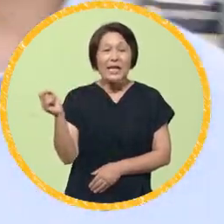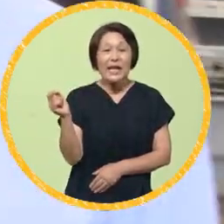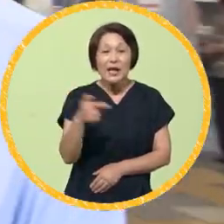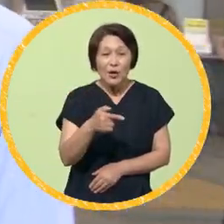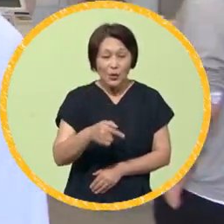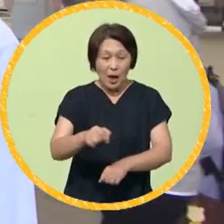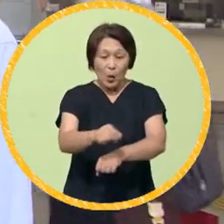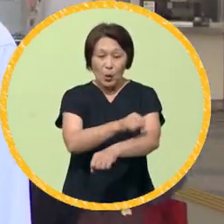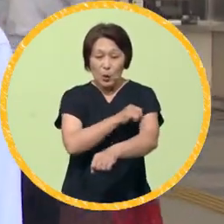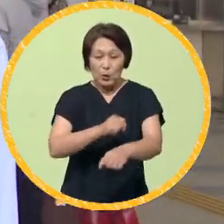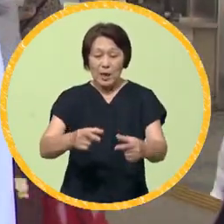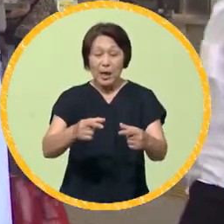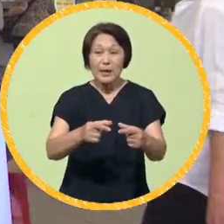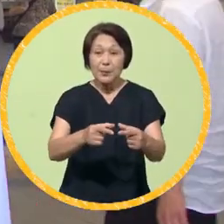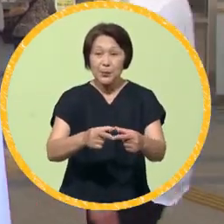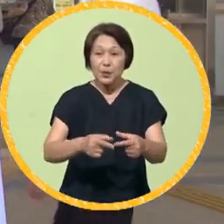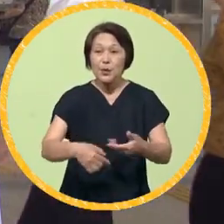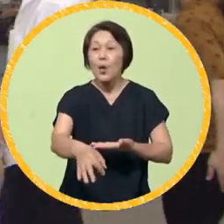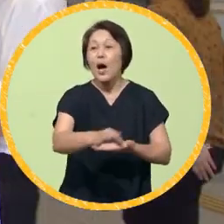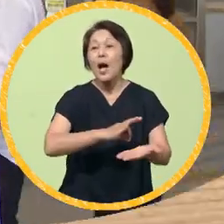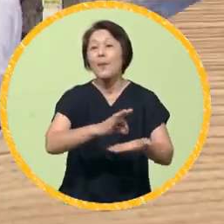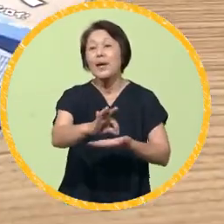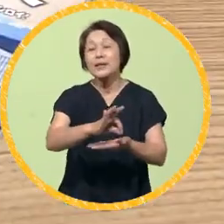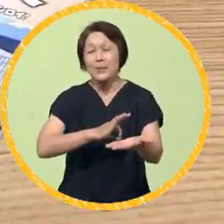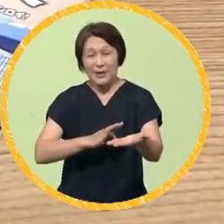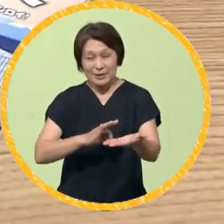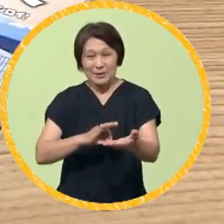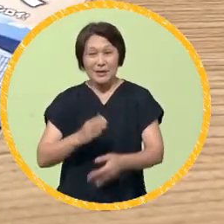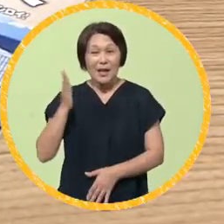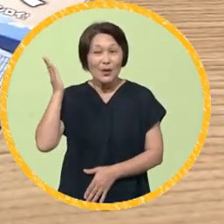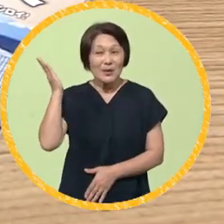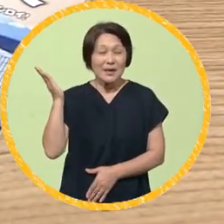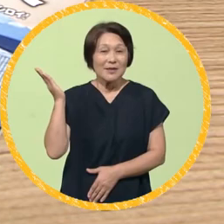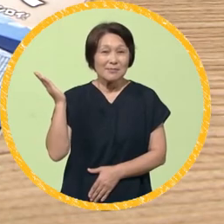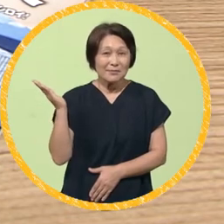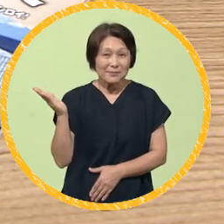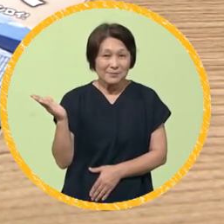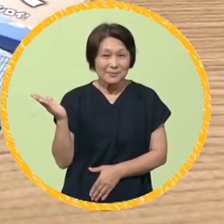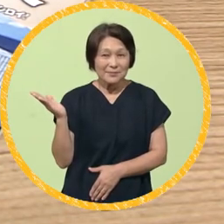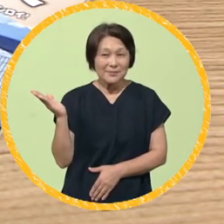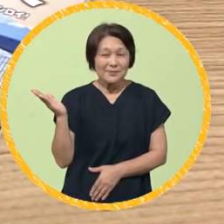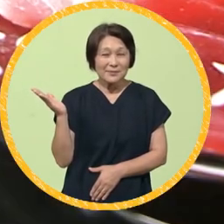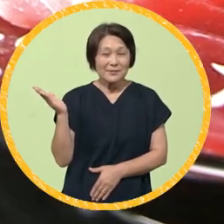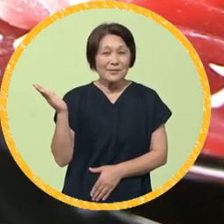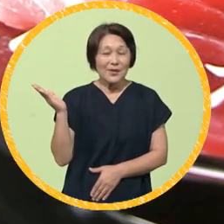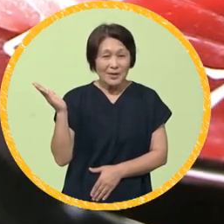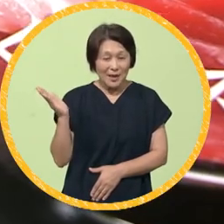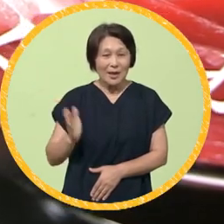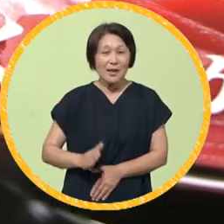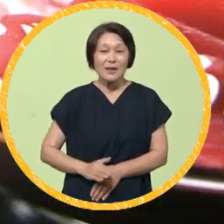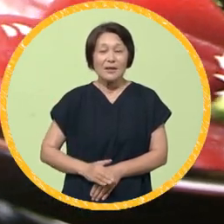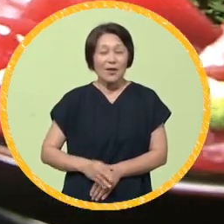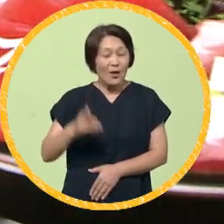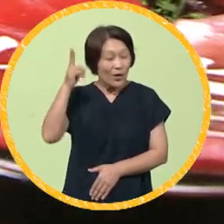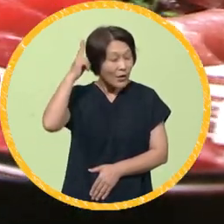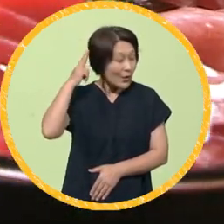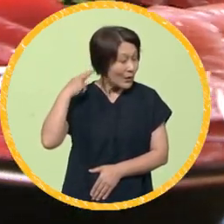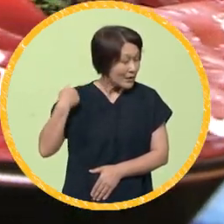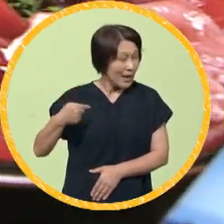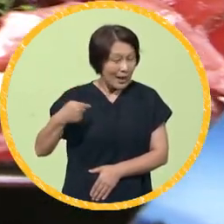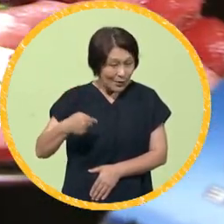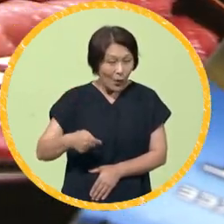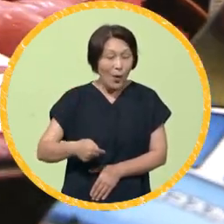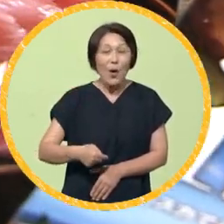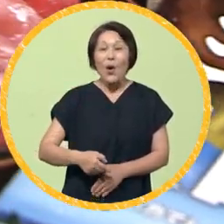得な切符というものを展開しております。あの三崎マグロ切符だったりとか葉山女子旅切符、 はい、 こちらの横須賀を展開している横須賀満喫